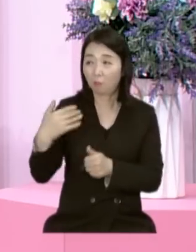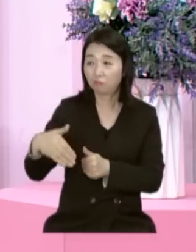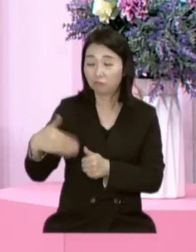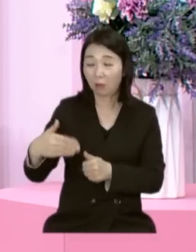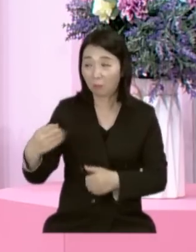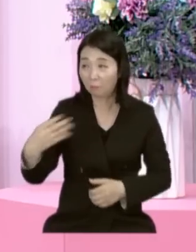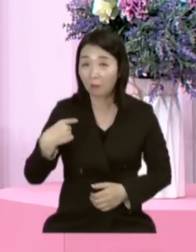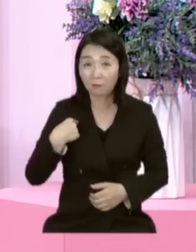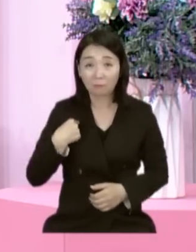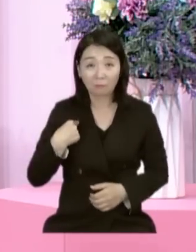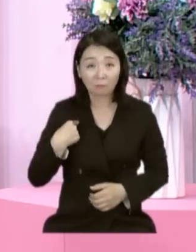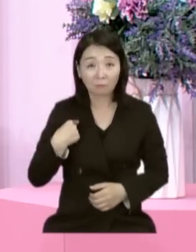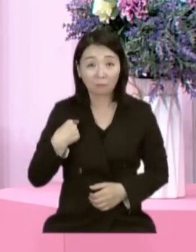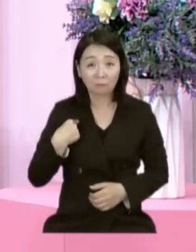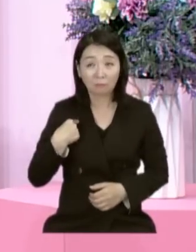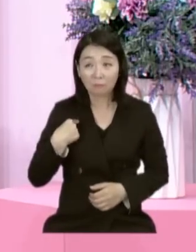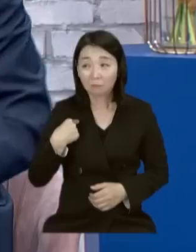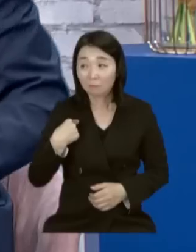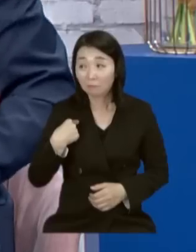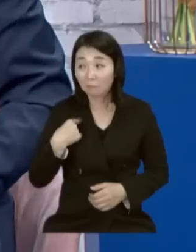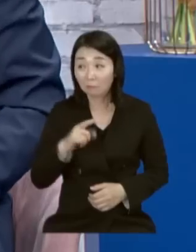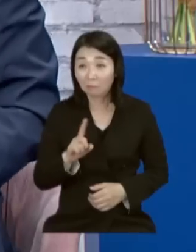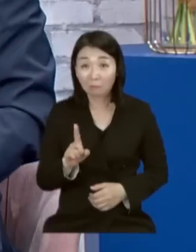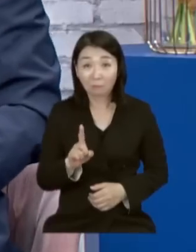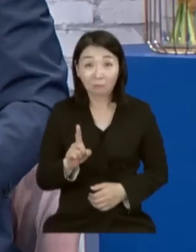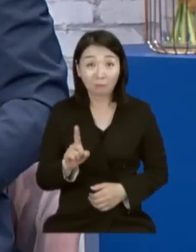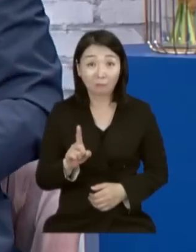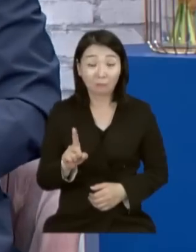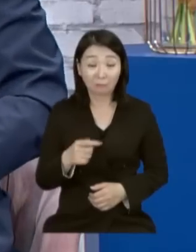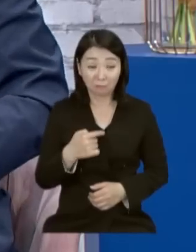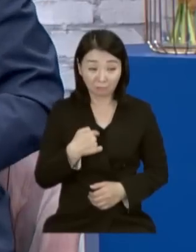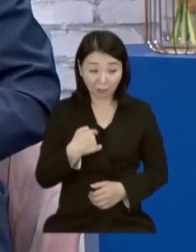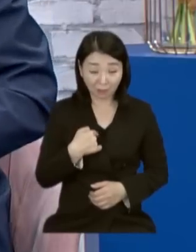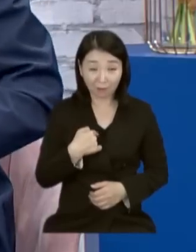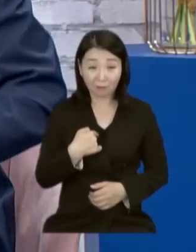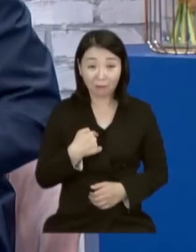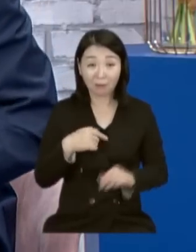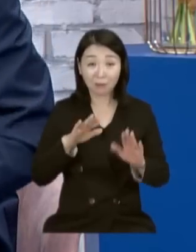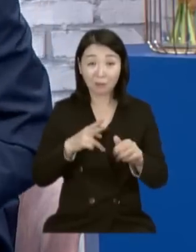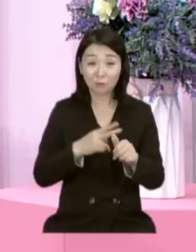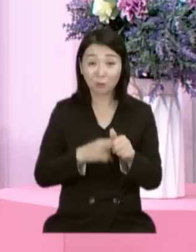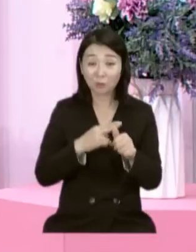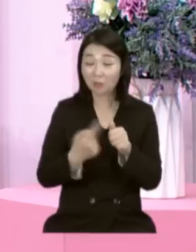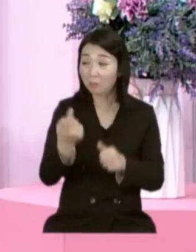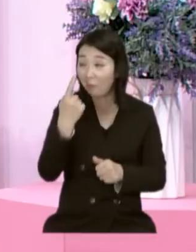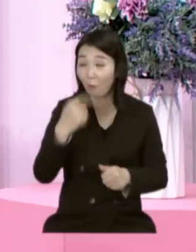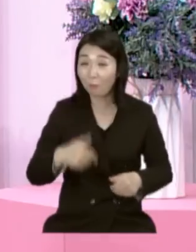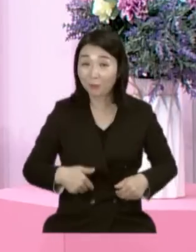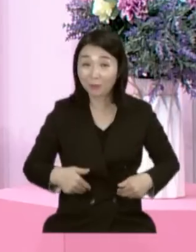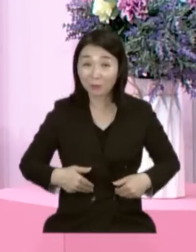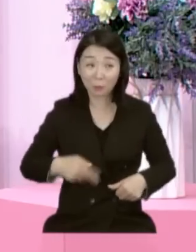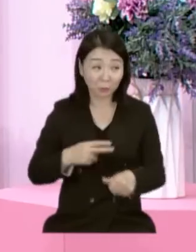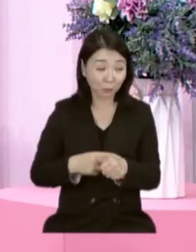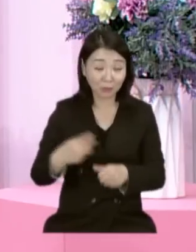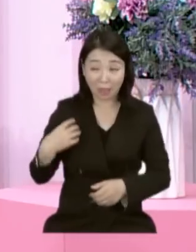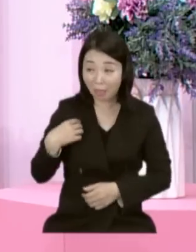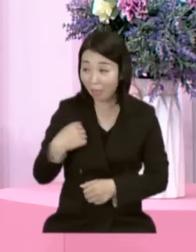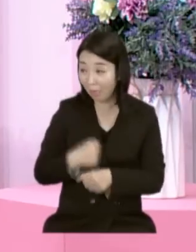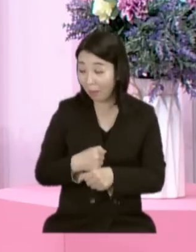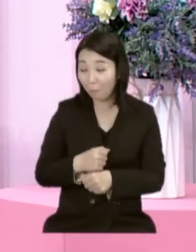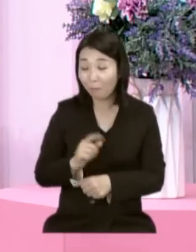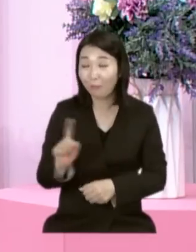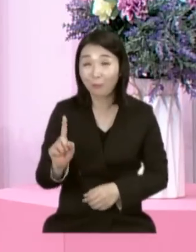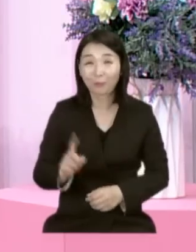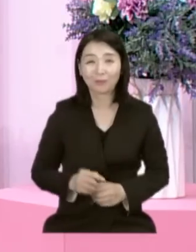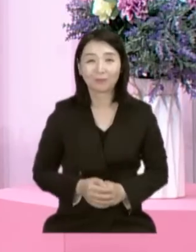했으면 좋겠다고. 예? 네? 놀라셨겠어요. 아니, 내가 지금 교사한테 배워야 되는 입장인 사람이